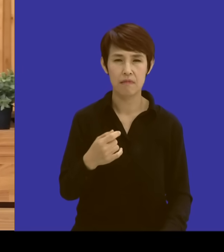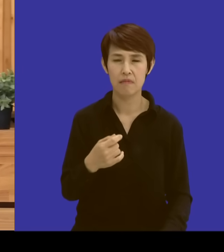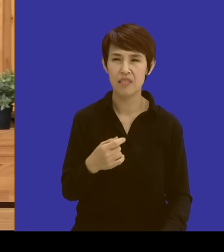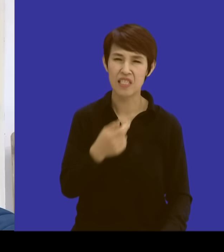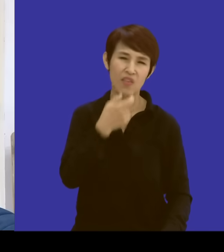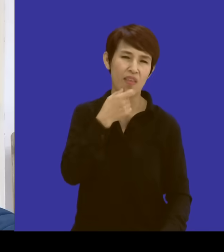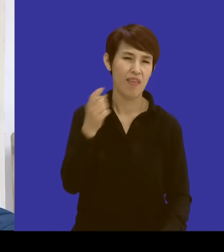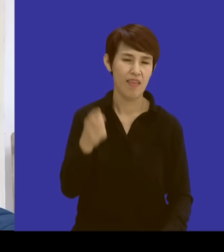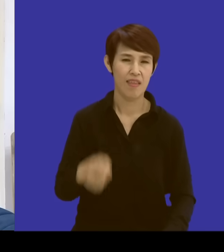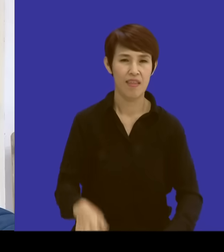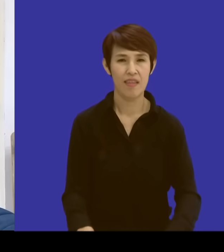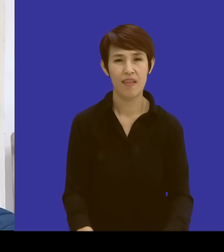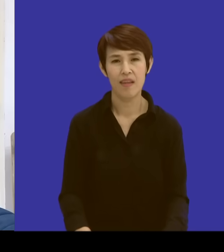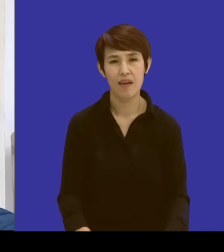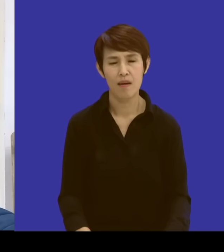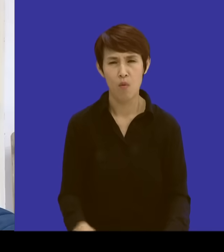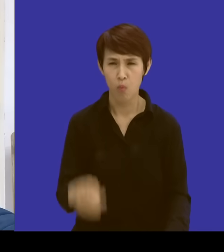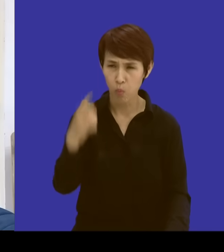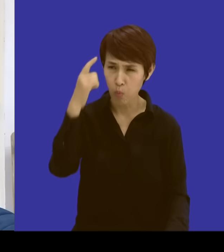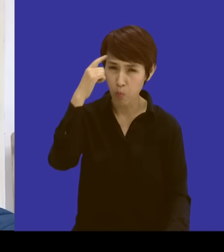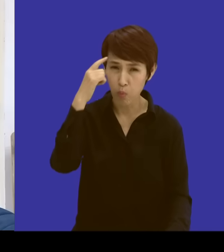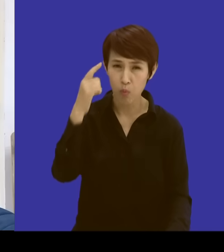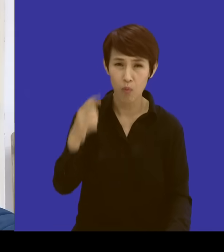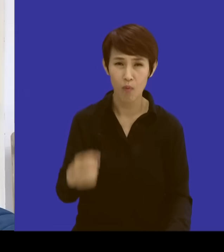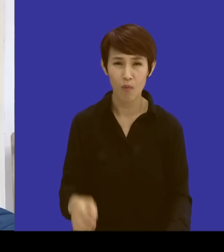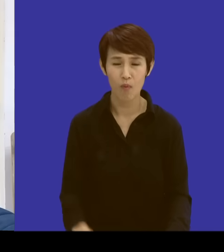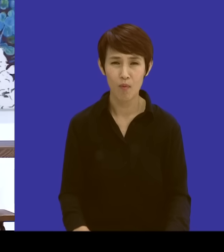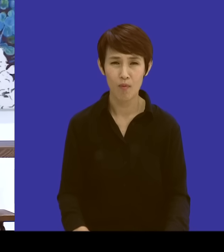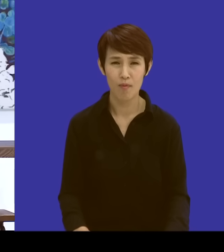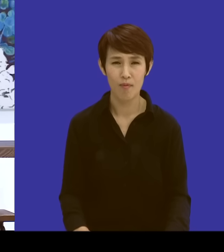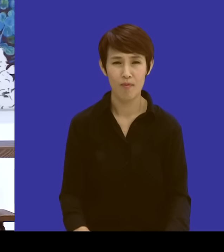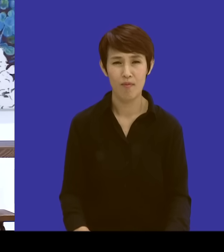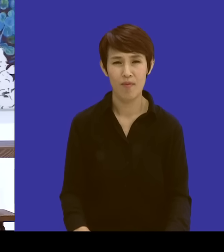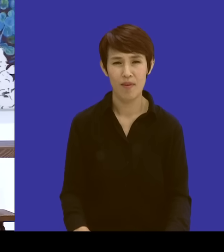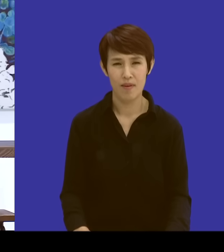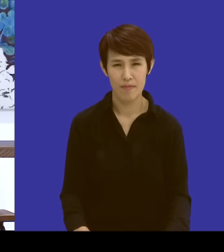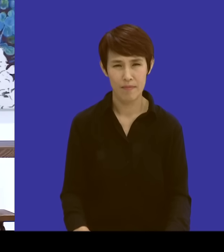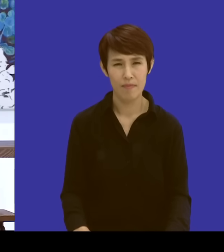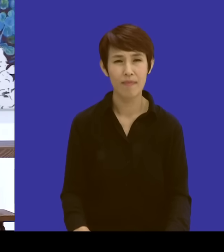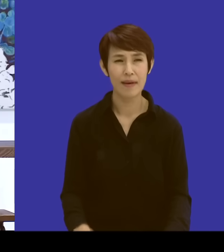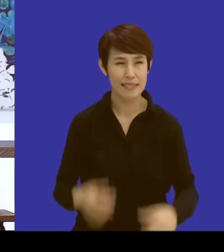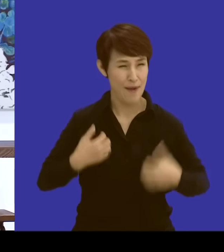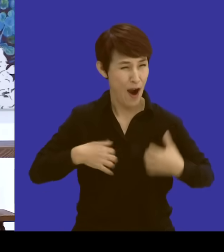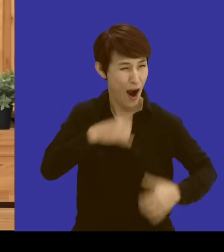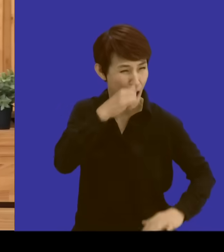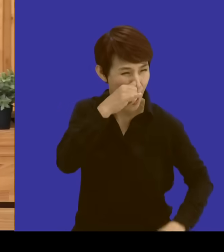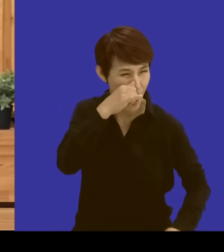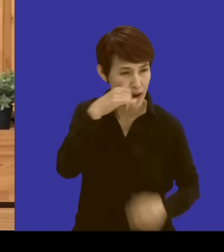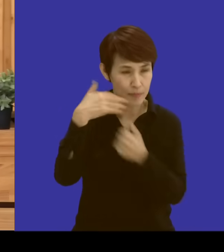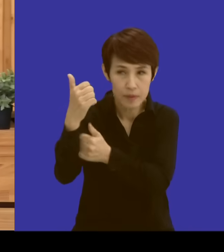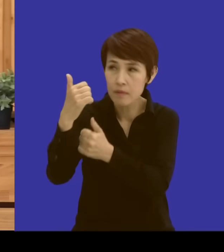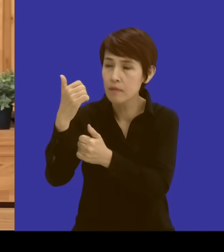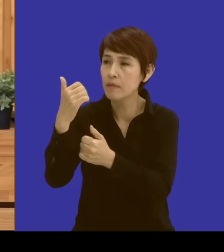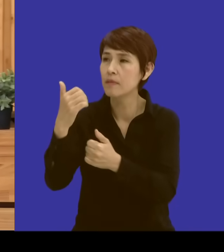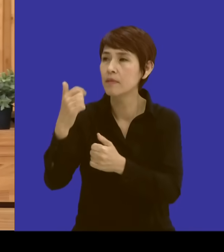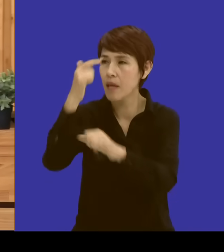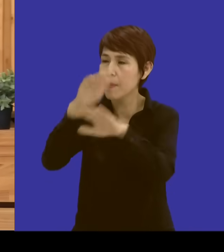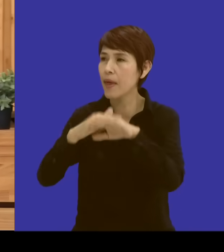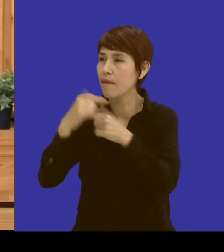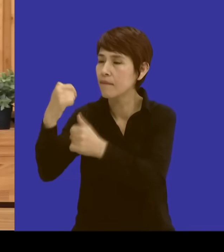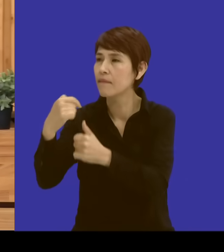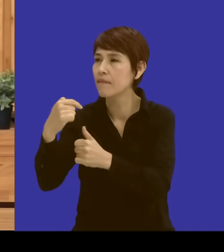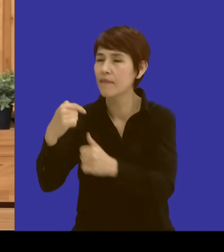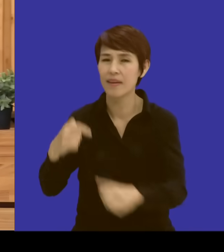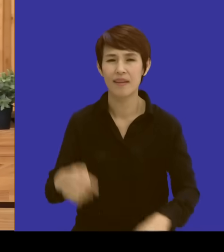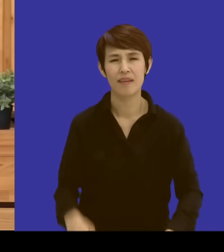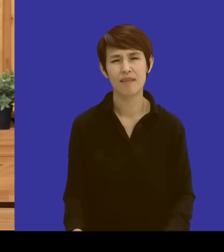걸 되게 싫어하셨어요, 저희 아버지가. 왜? 교회 이상하게 아들이신데 그럼. 그 타이밍에 항상 그래요. 그거라고 그러고 그냥 저는 그 시간마다